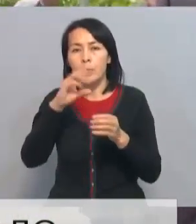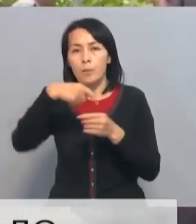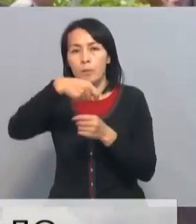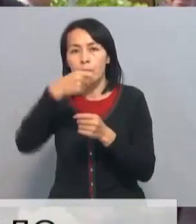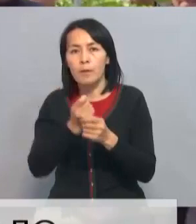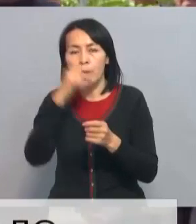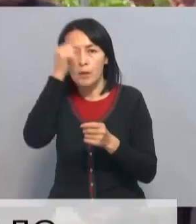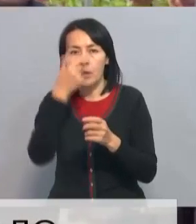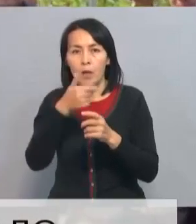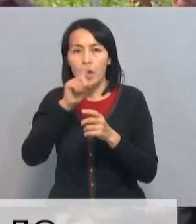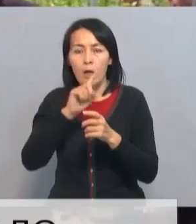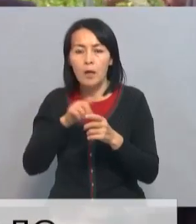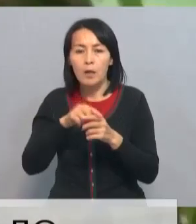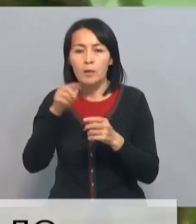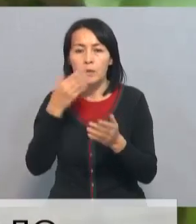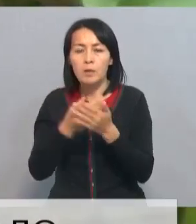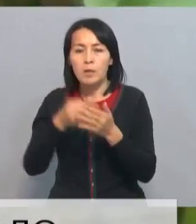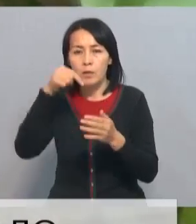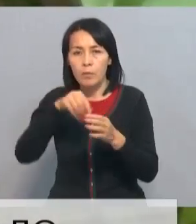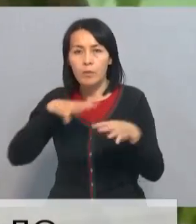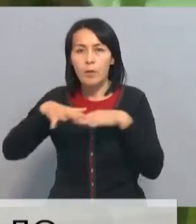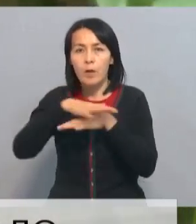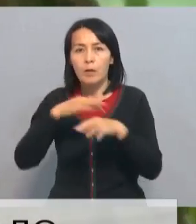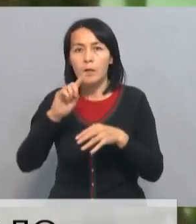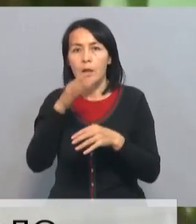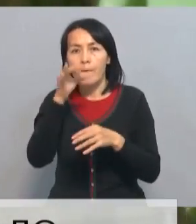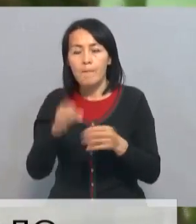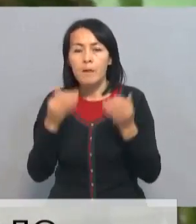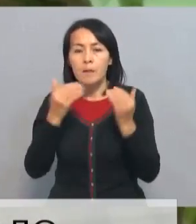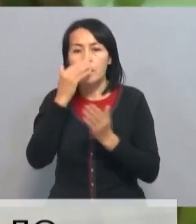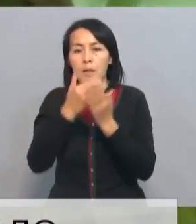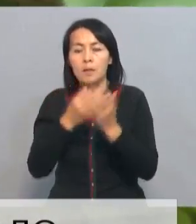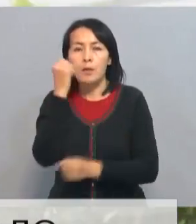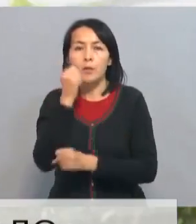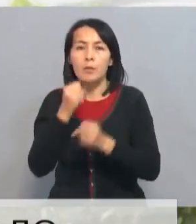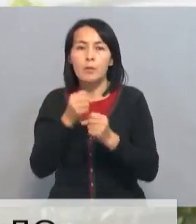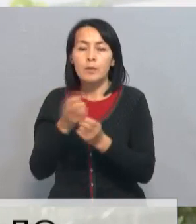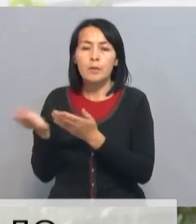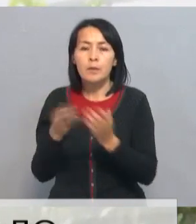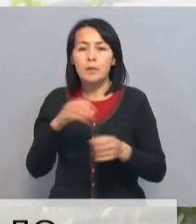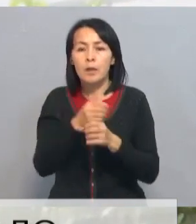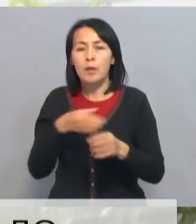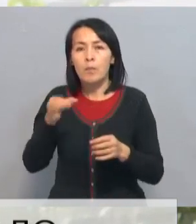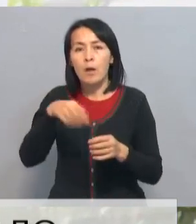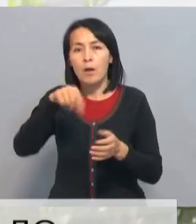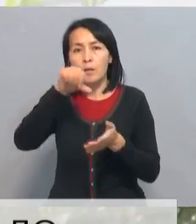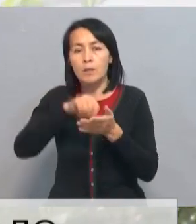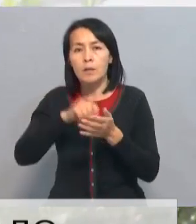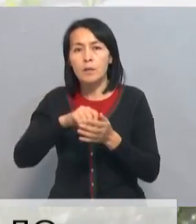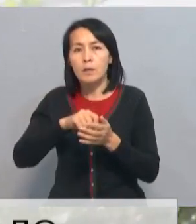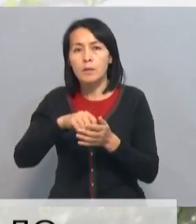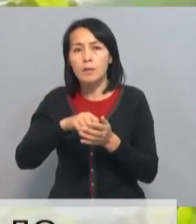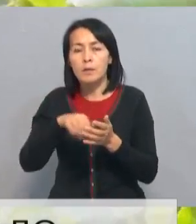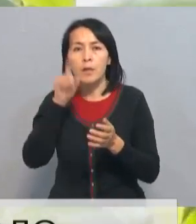бананов в год. Это обеспечивает потребность внутреннего рынка в 1%. В рамках рабочей поездки в район аким области посетил лимонную